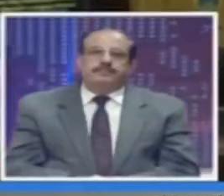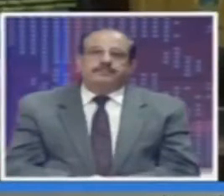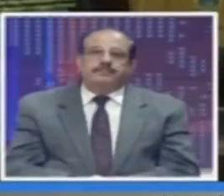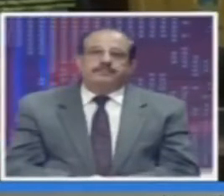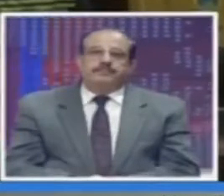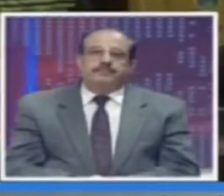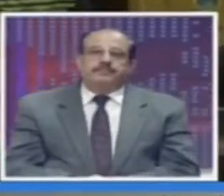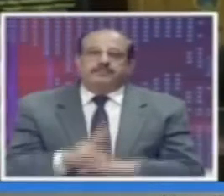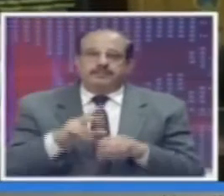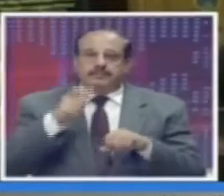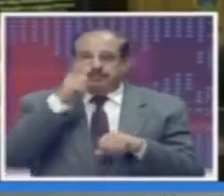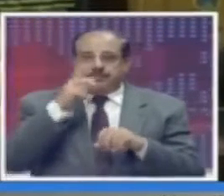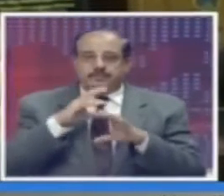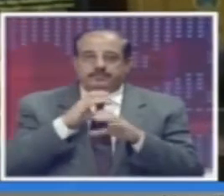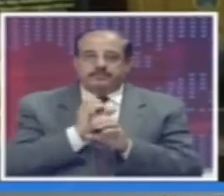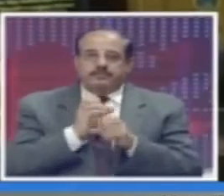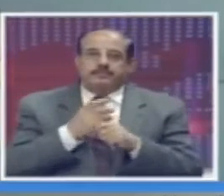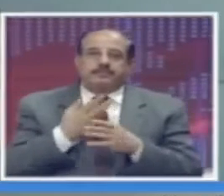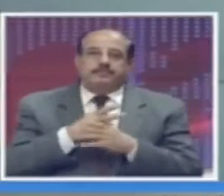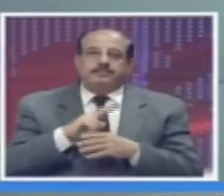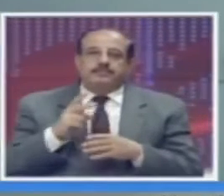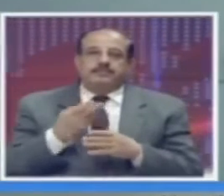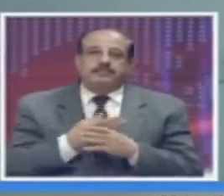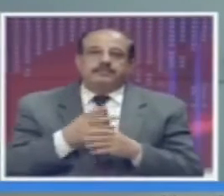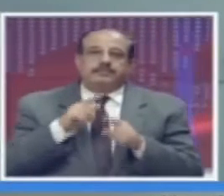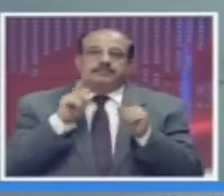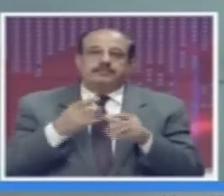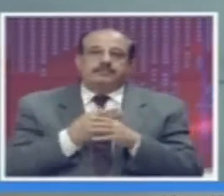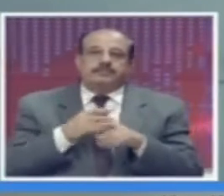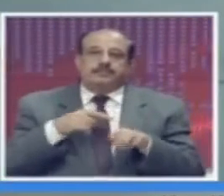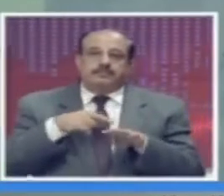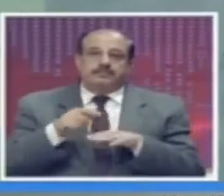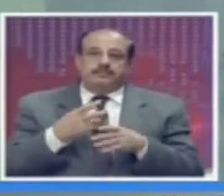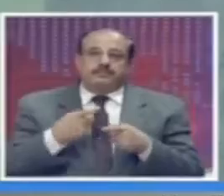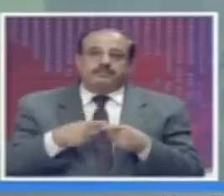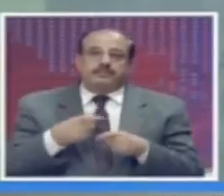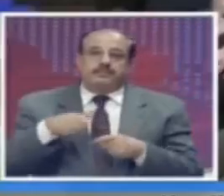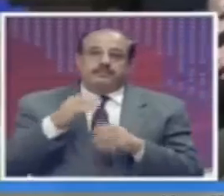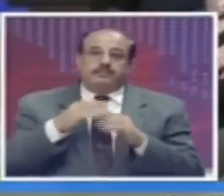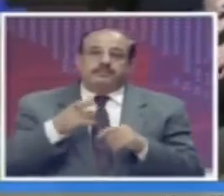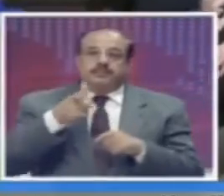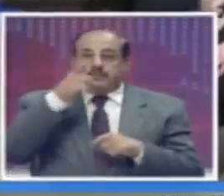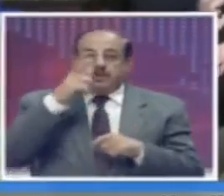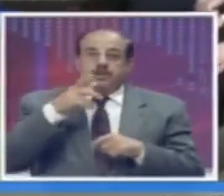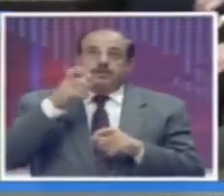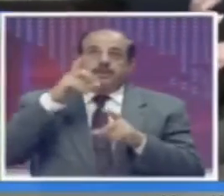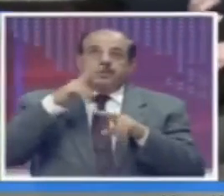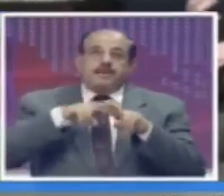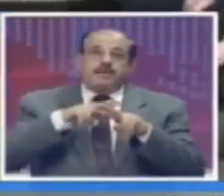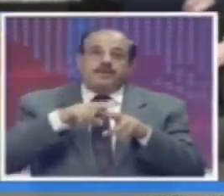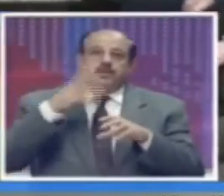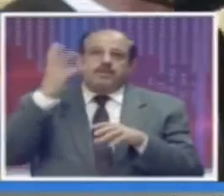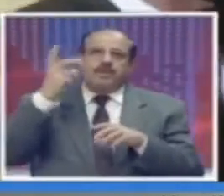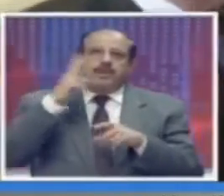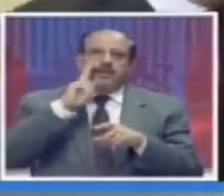البحث العلمي بما يضمه من أفرع مختلفة يسطر سطرا جديدا من التفوق المصري في علوم الفلك والفضاء بتاريخها